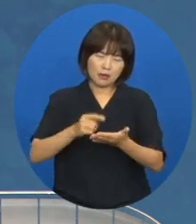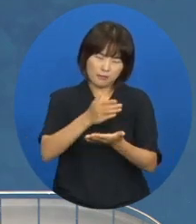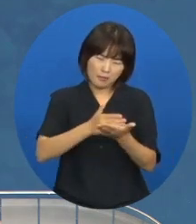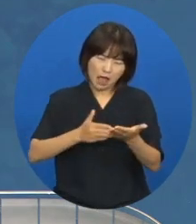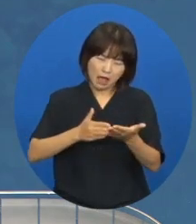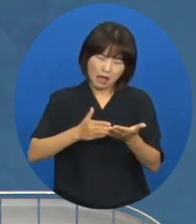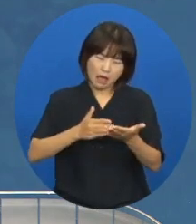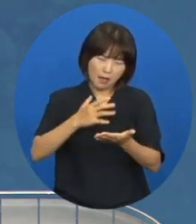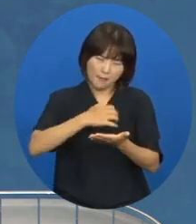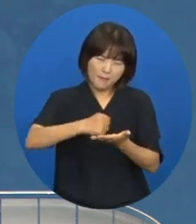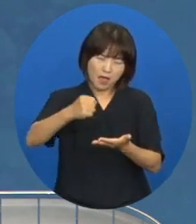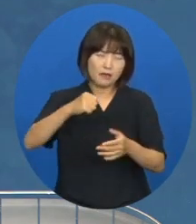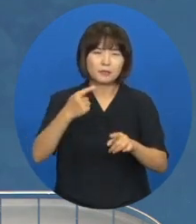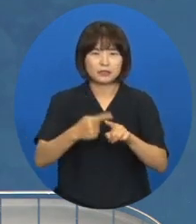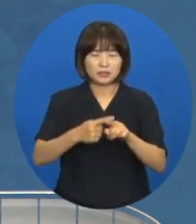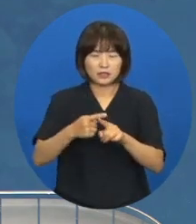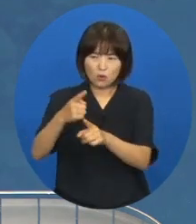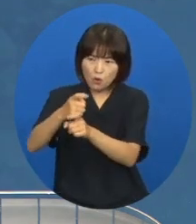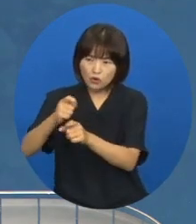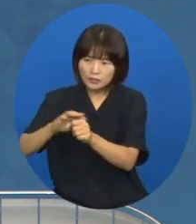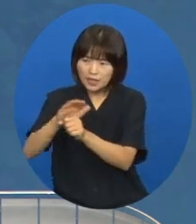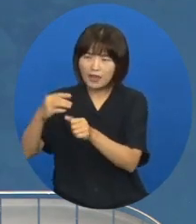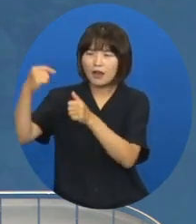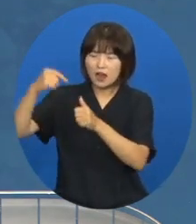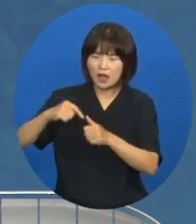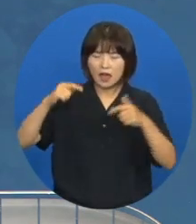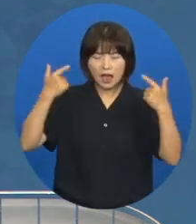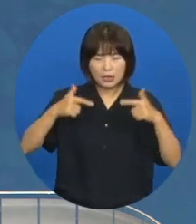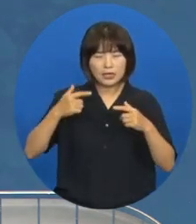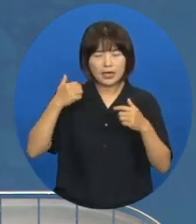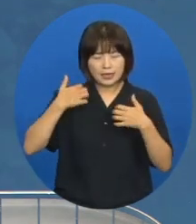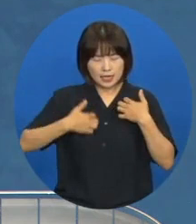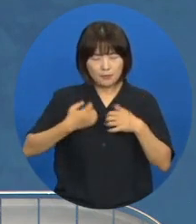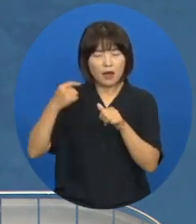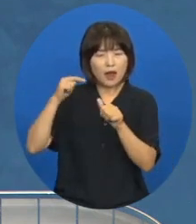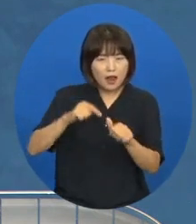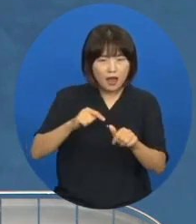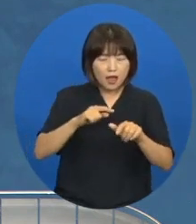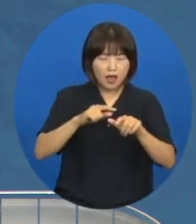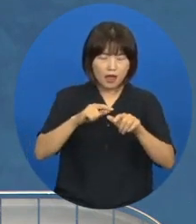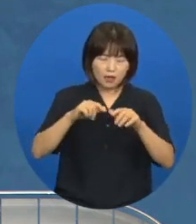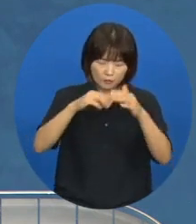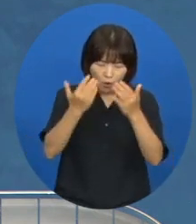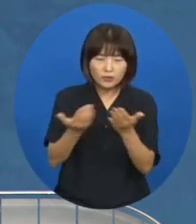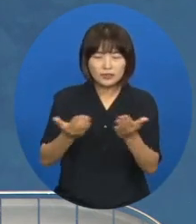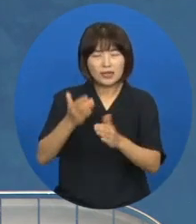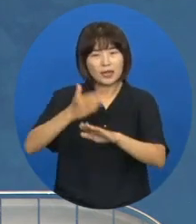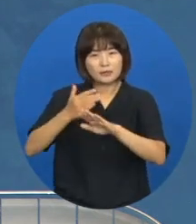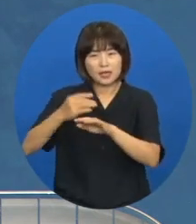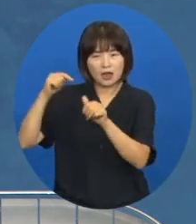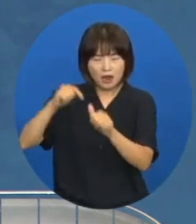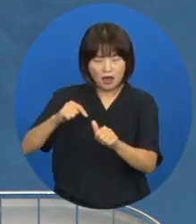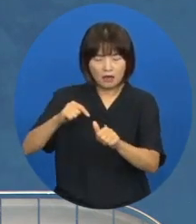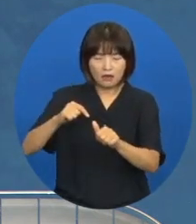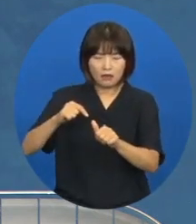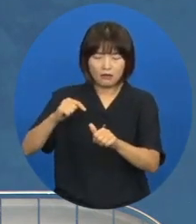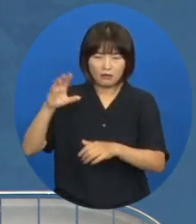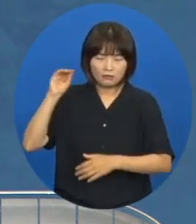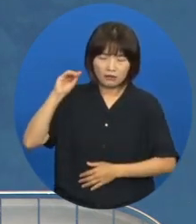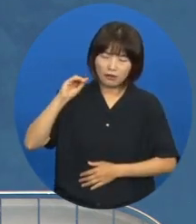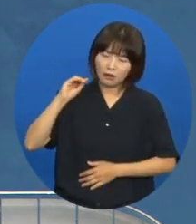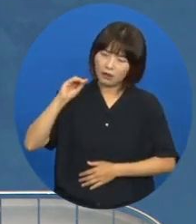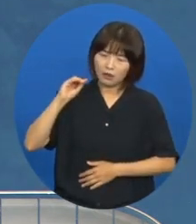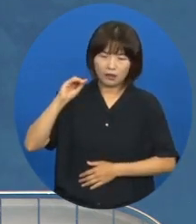거예요. 원수도 사랑하라, 항상 기뻐하라, 범사에 감사하라. 벌써 마음에,